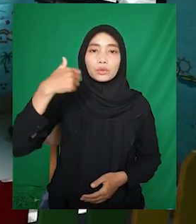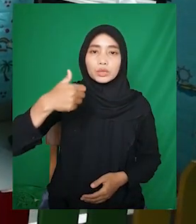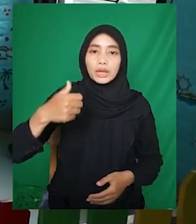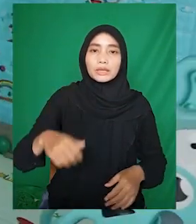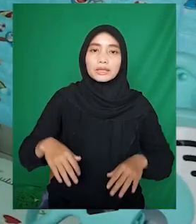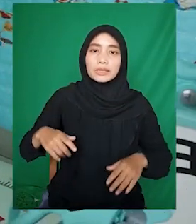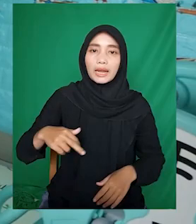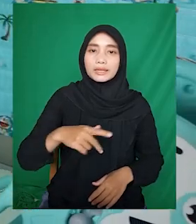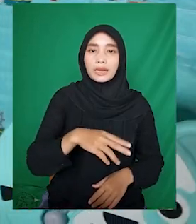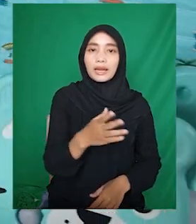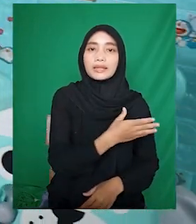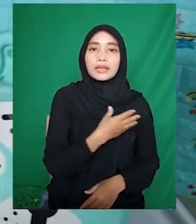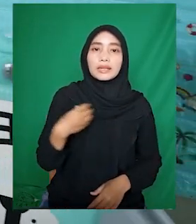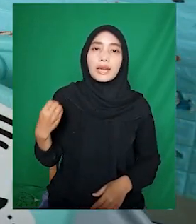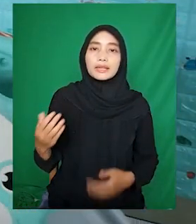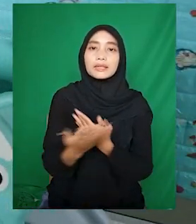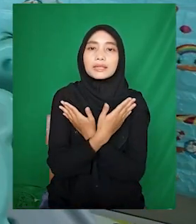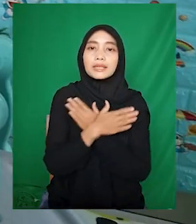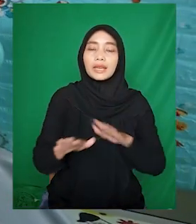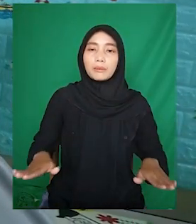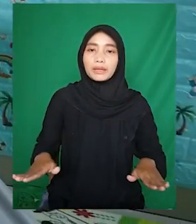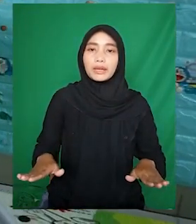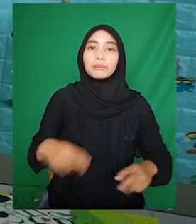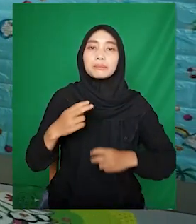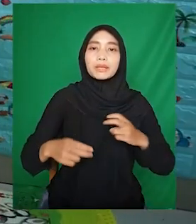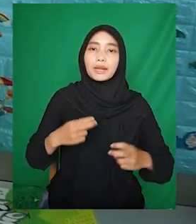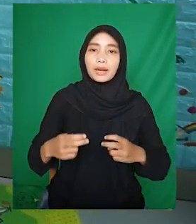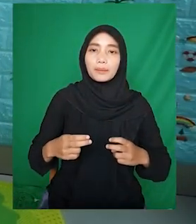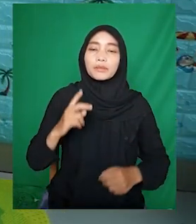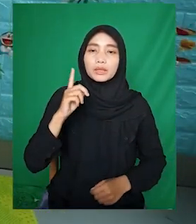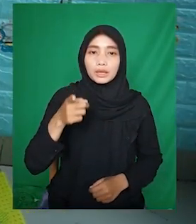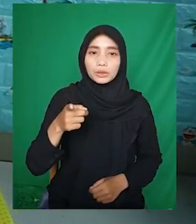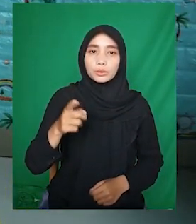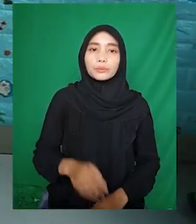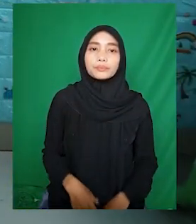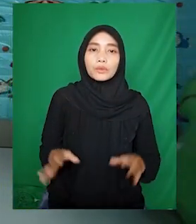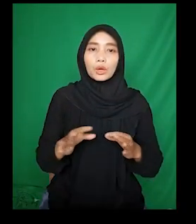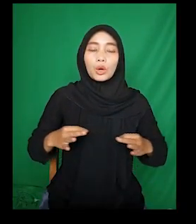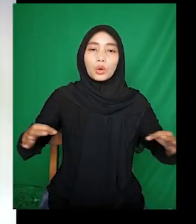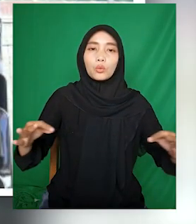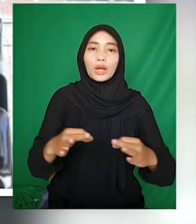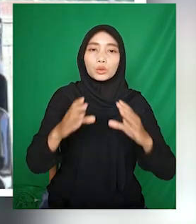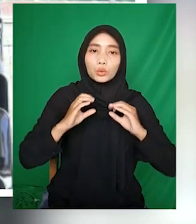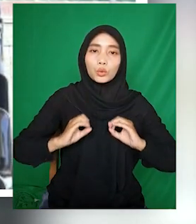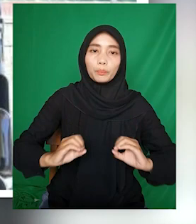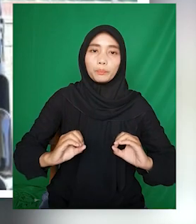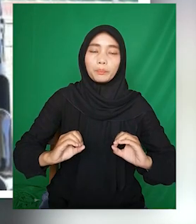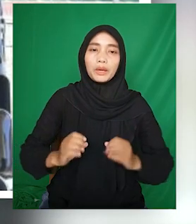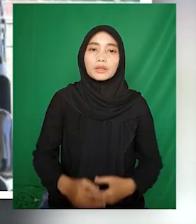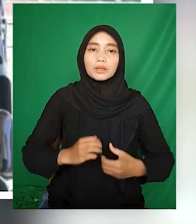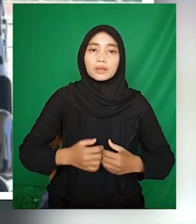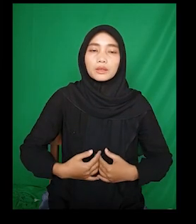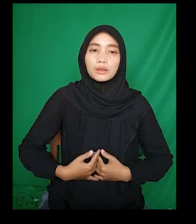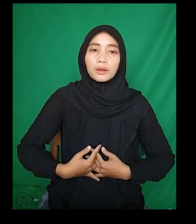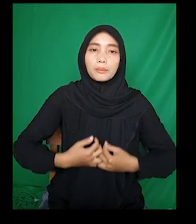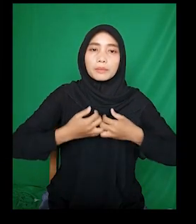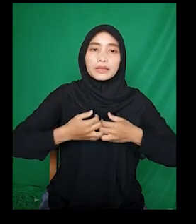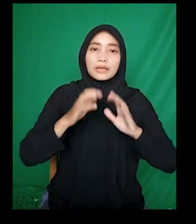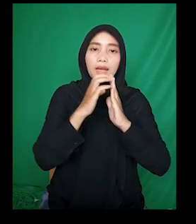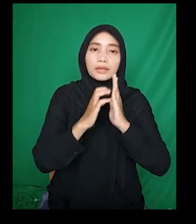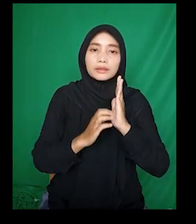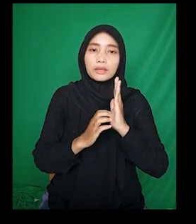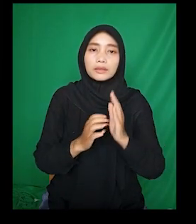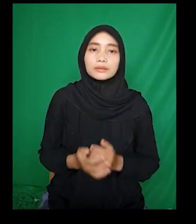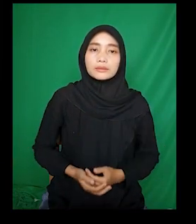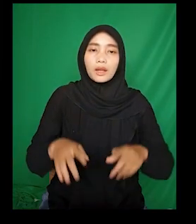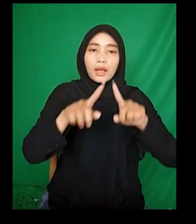kelancaran dan kenyamanan berperkara. Antara lain, ruang tunggu pihak, mesin